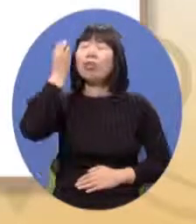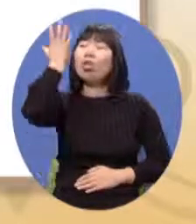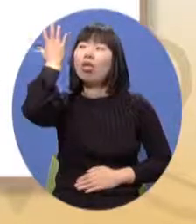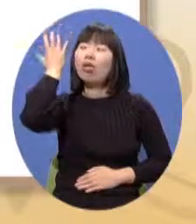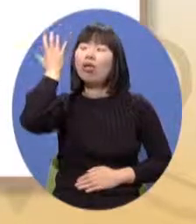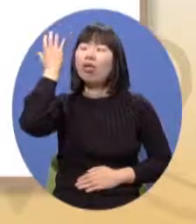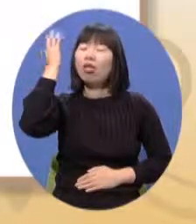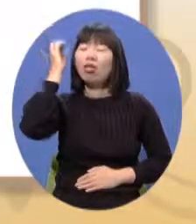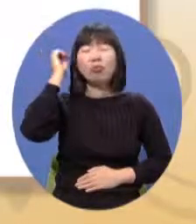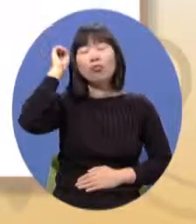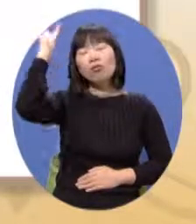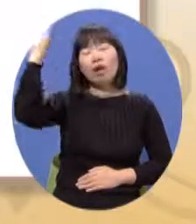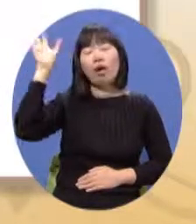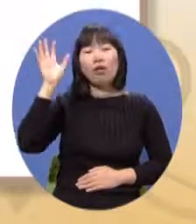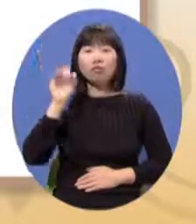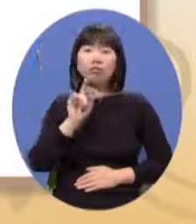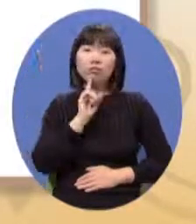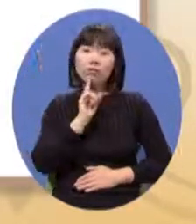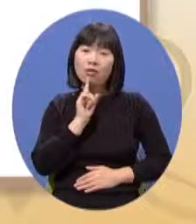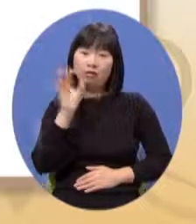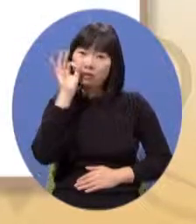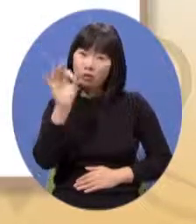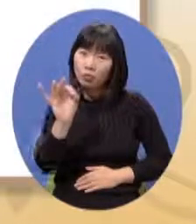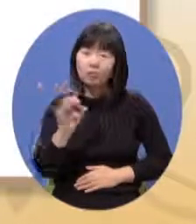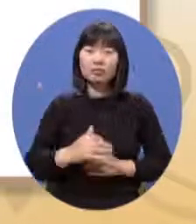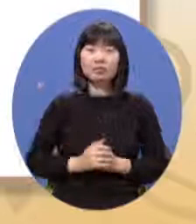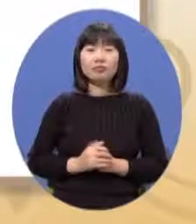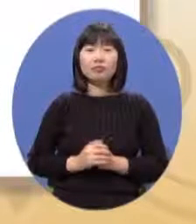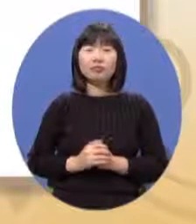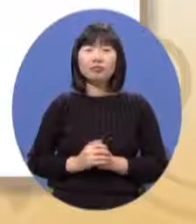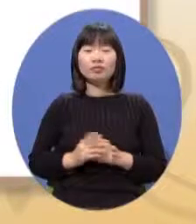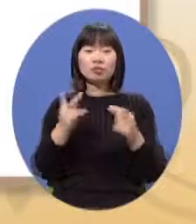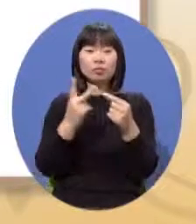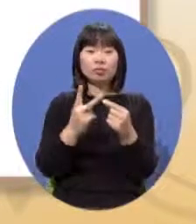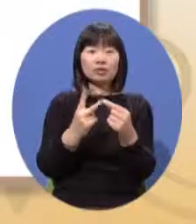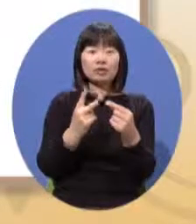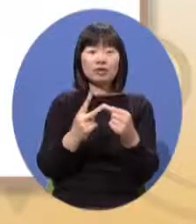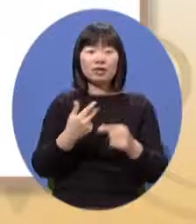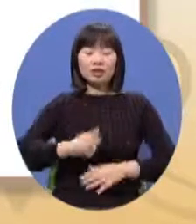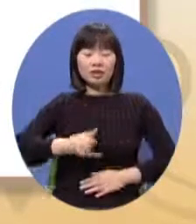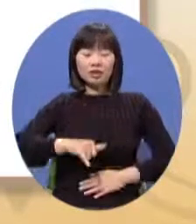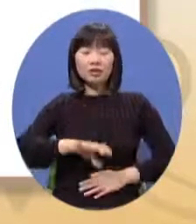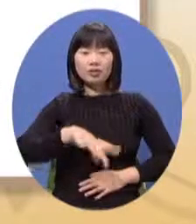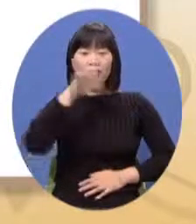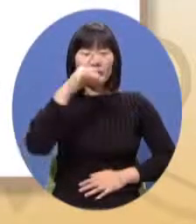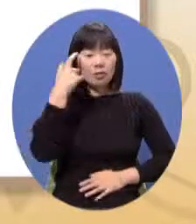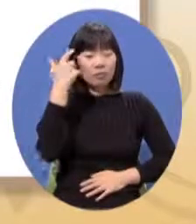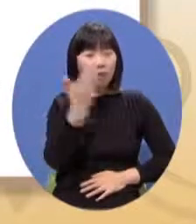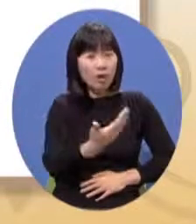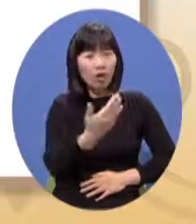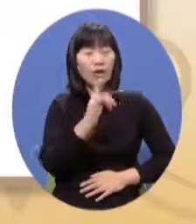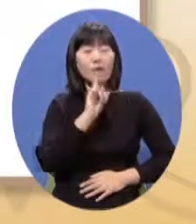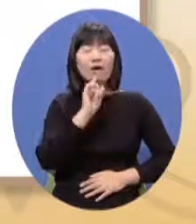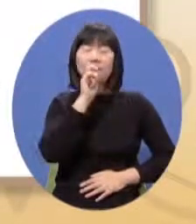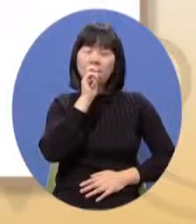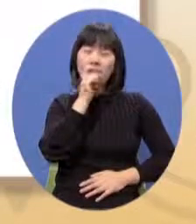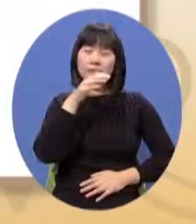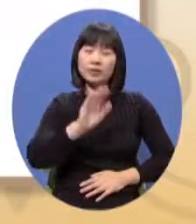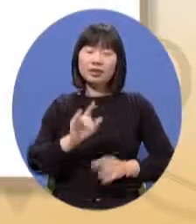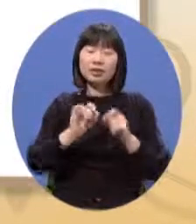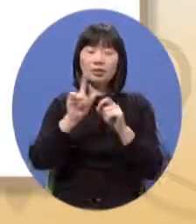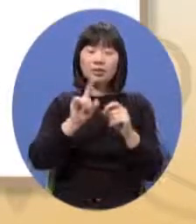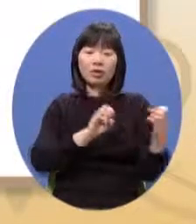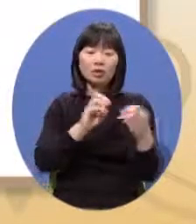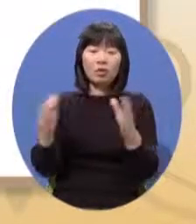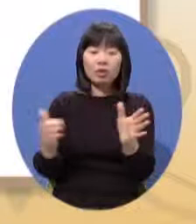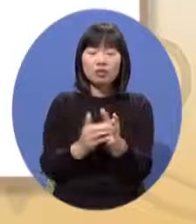잊어먹었어요, 까먹었어요 라고 하는지 살펴보셔야 되고요. 네. 또 아이가 처음에 이렇게 물어보면 얘기를 못하다가 거의 이제